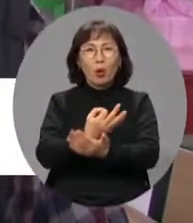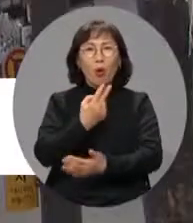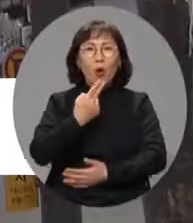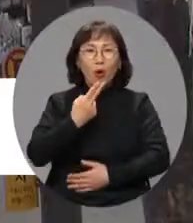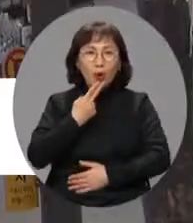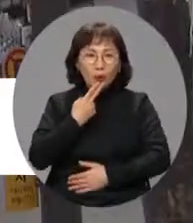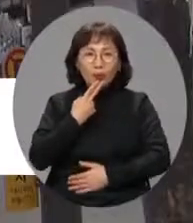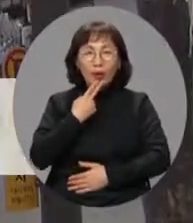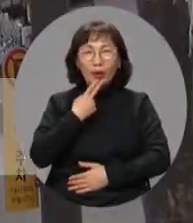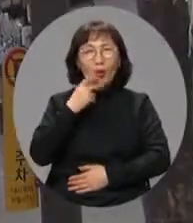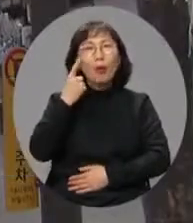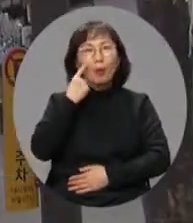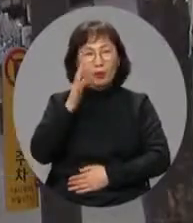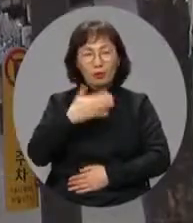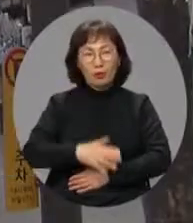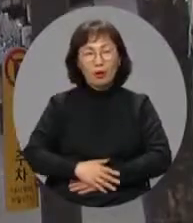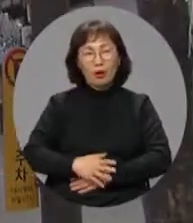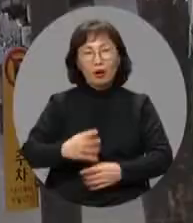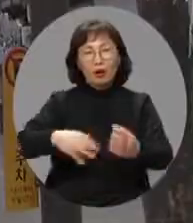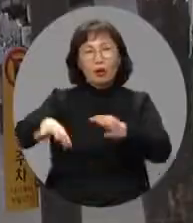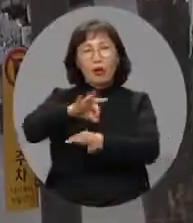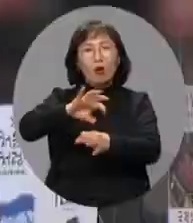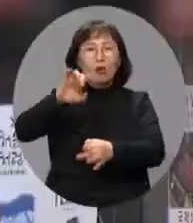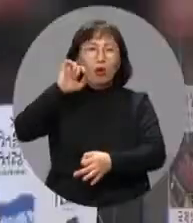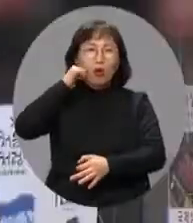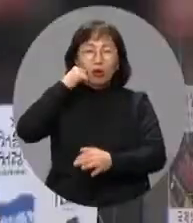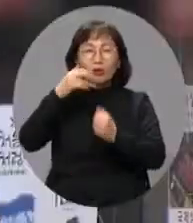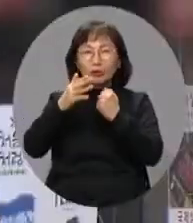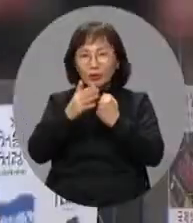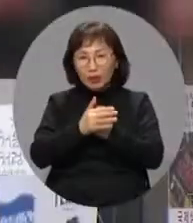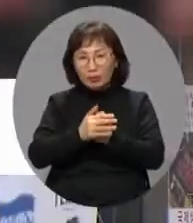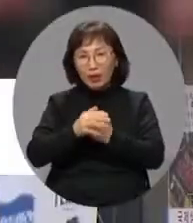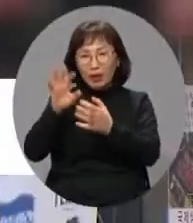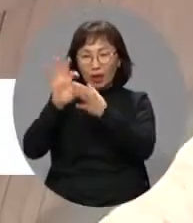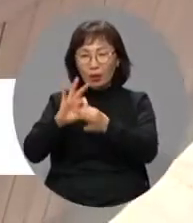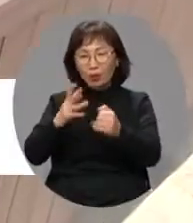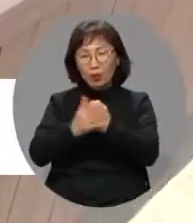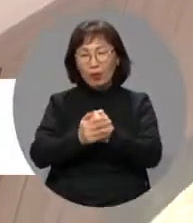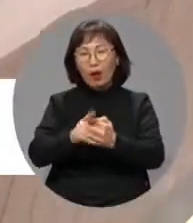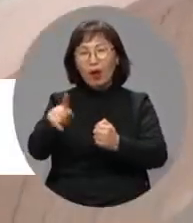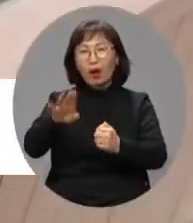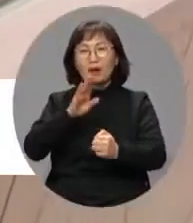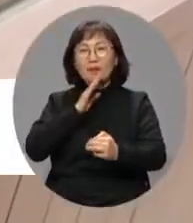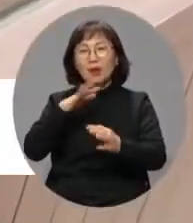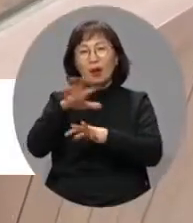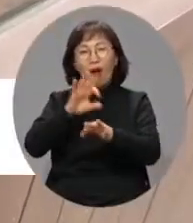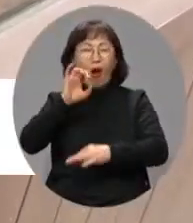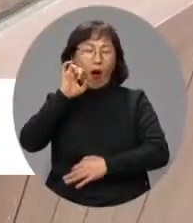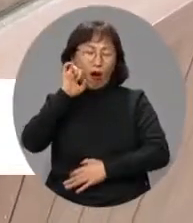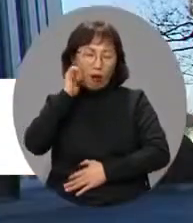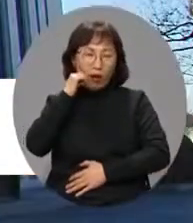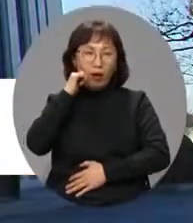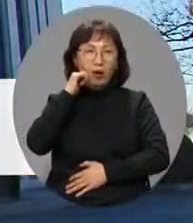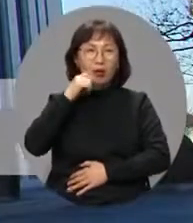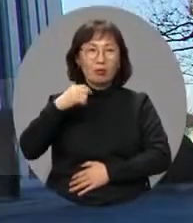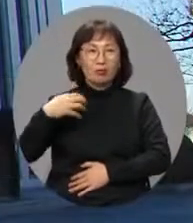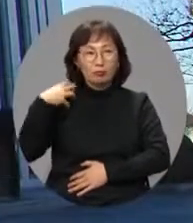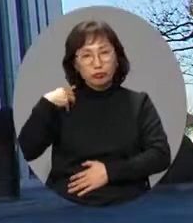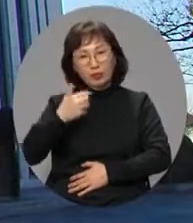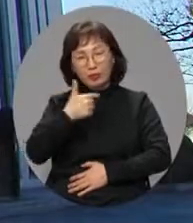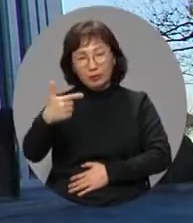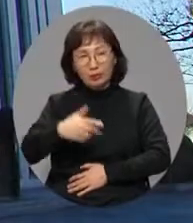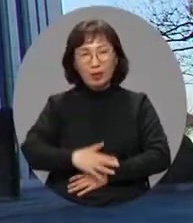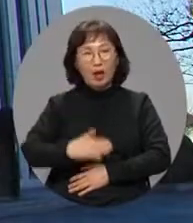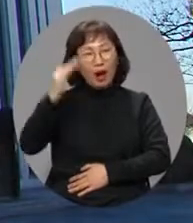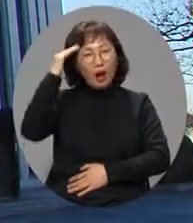없다고. 경기 침체와 초저금리 기조가 지속되면서 가계대출도 기하급수적으로 늘고 있습니다. 한국은행